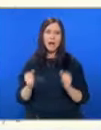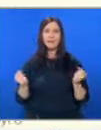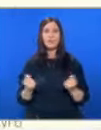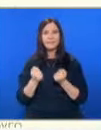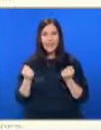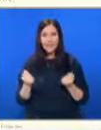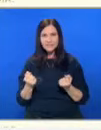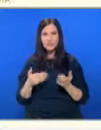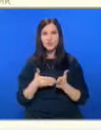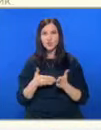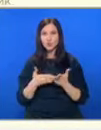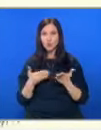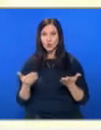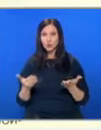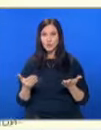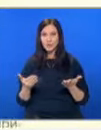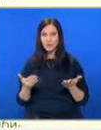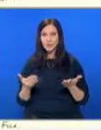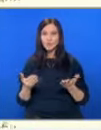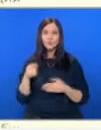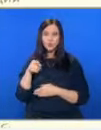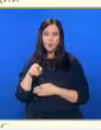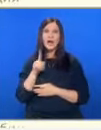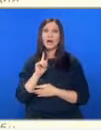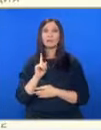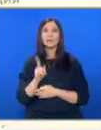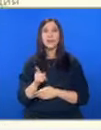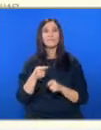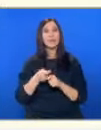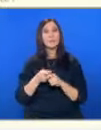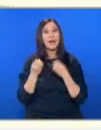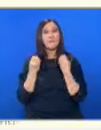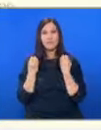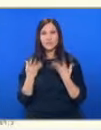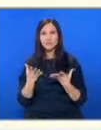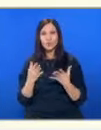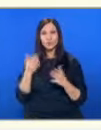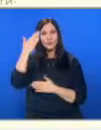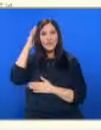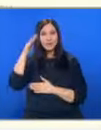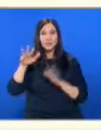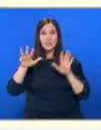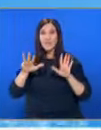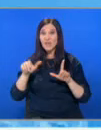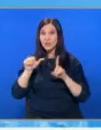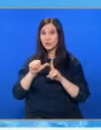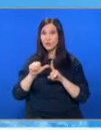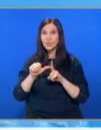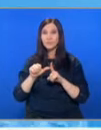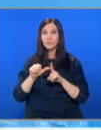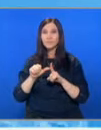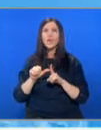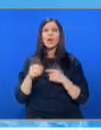действия, защото това трябва да направи възможно датата 9 юни. Между